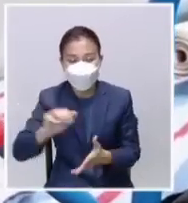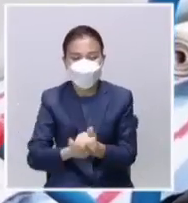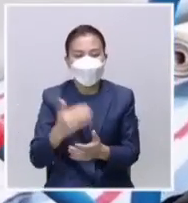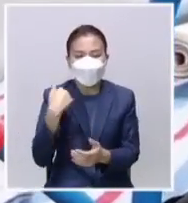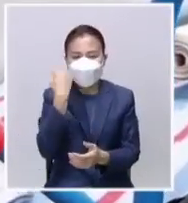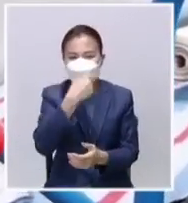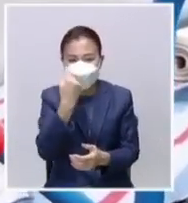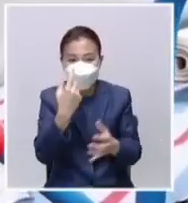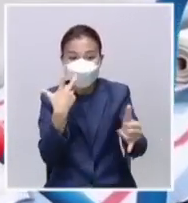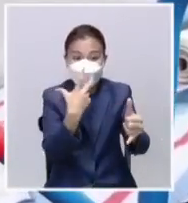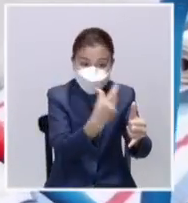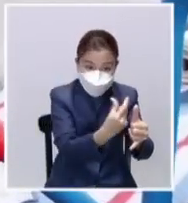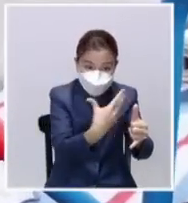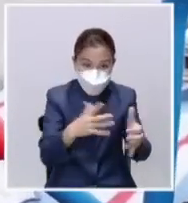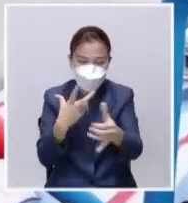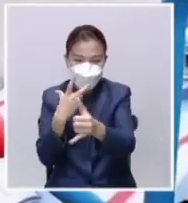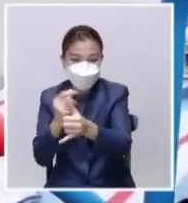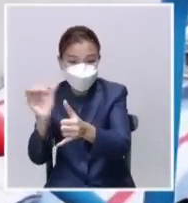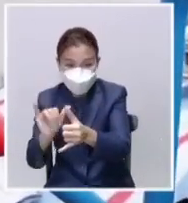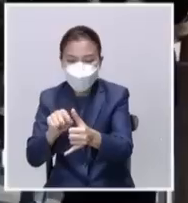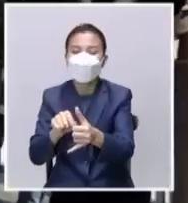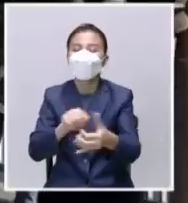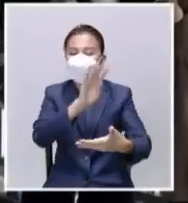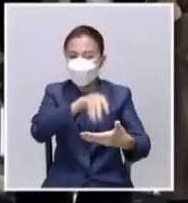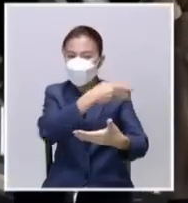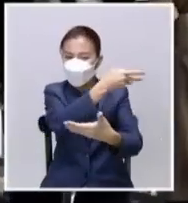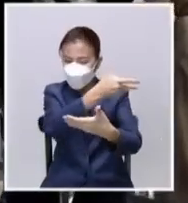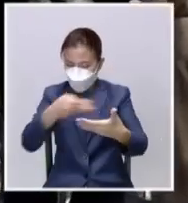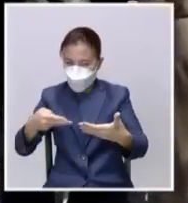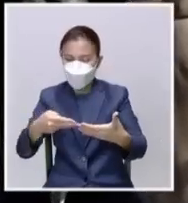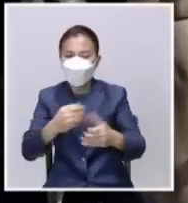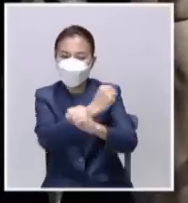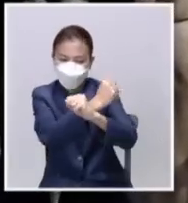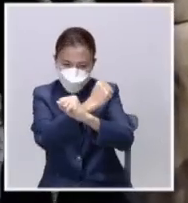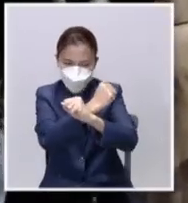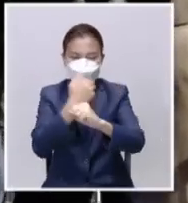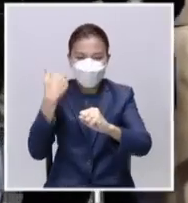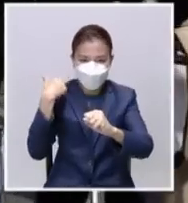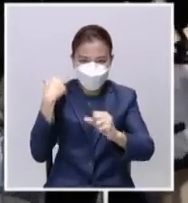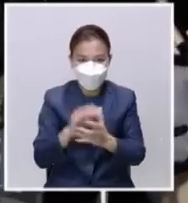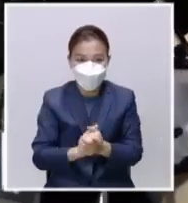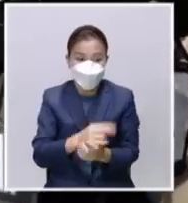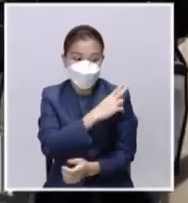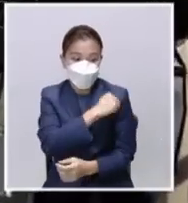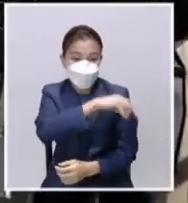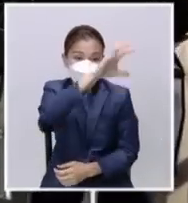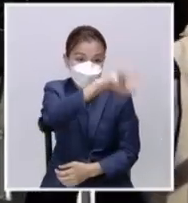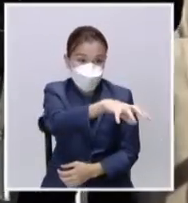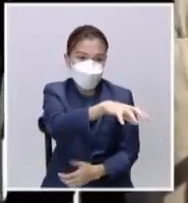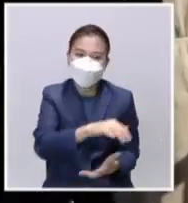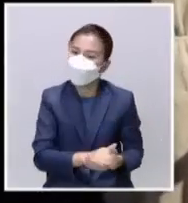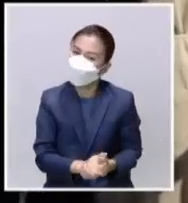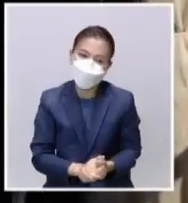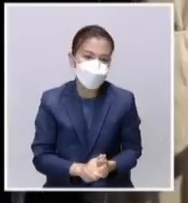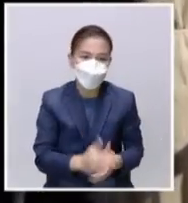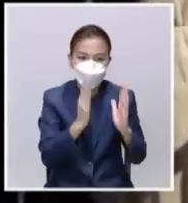รับผู้ที่ฉีดแล้วก็ยังไม่ได้ฉีดวัคซีนต้านโควิดด้วยเริ่มสัปดาห์หน้าเป็นต้นไปเนื่องจากว่าตอนนี้โรงพยาบาลในออสเตรียเนี่ยอยู่ภาวะตึงมือค่ะ